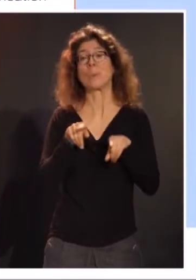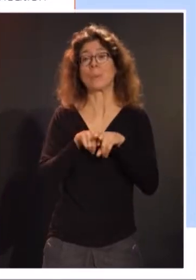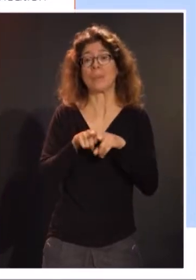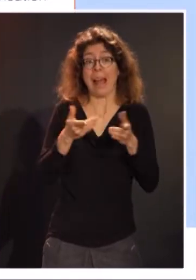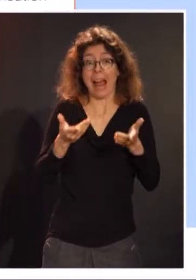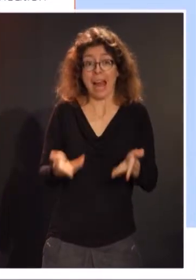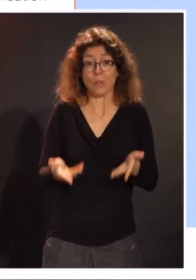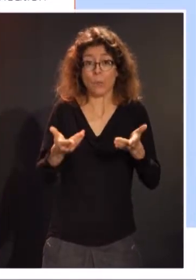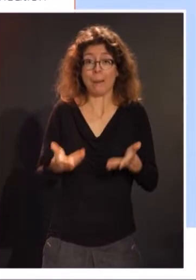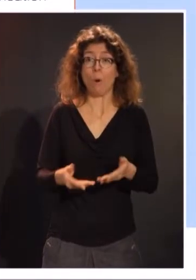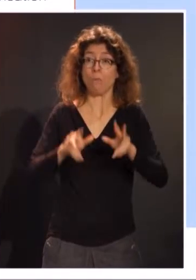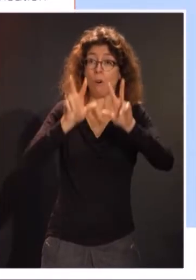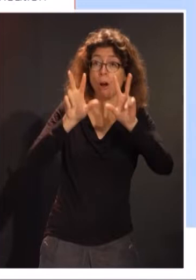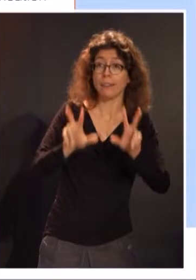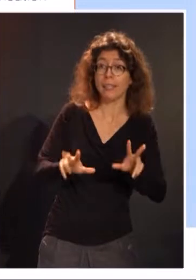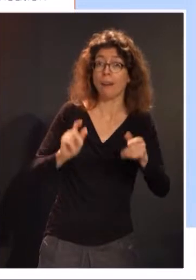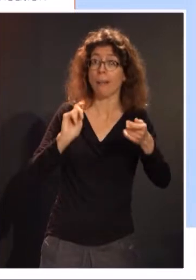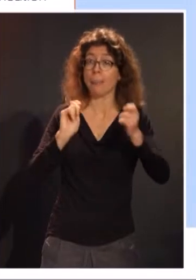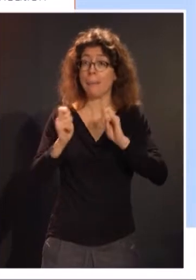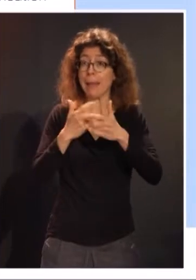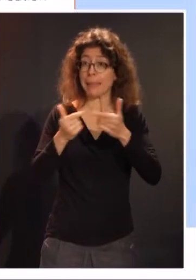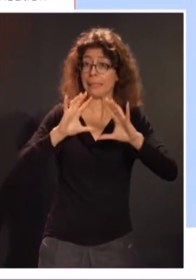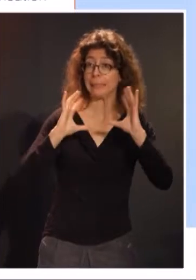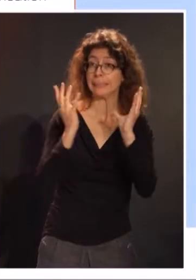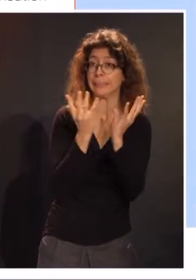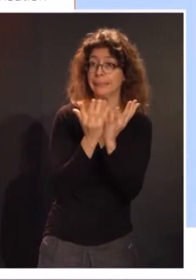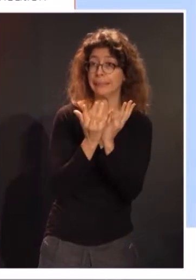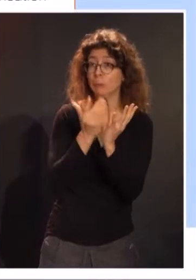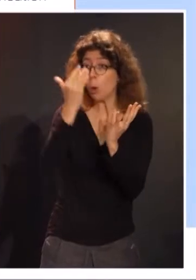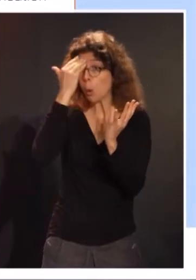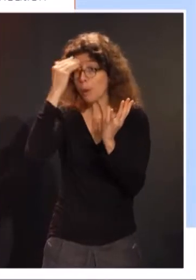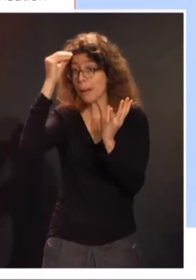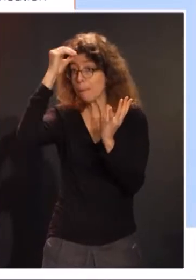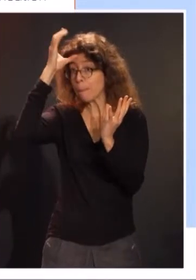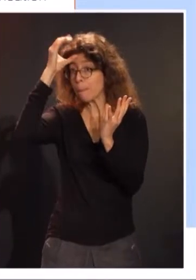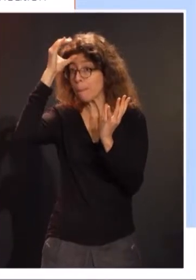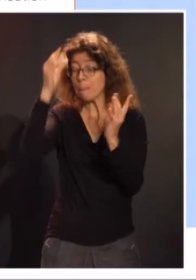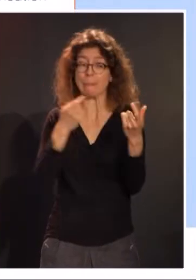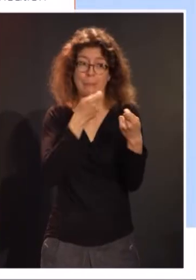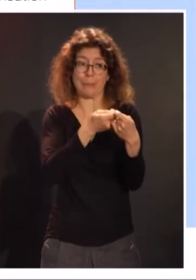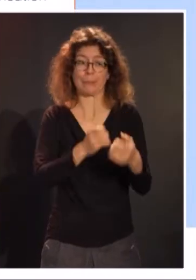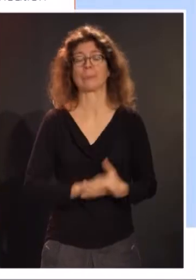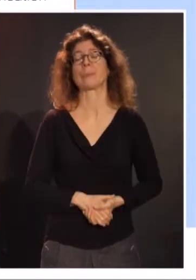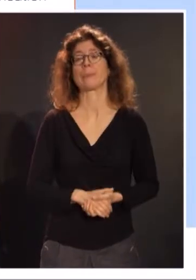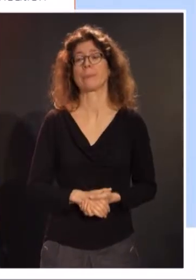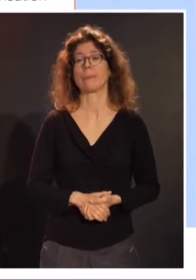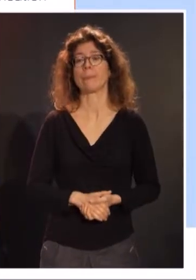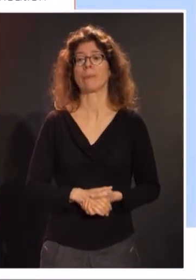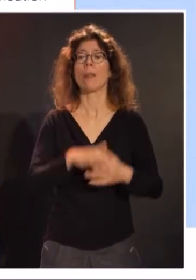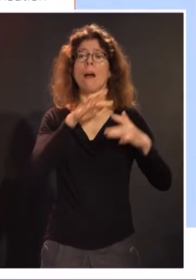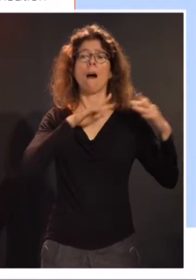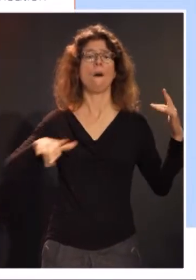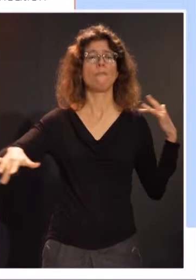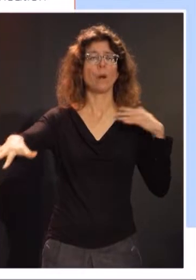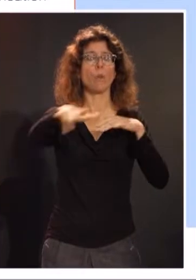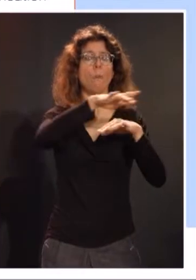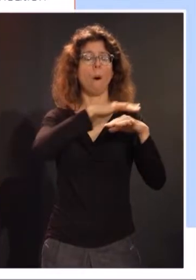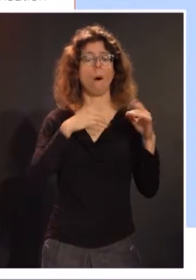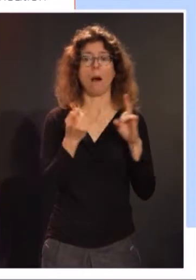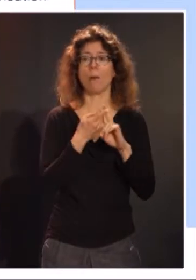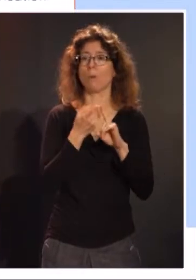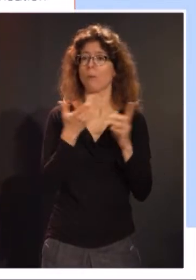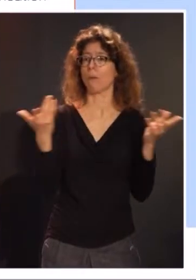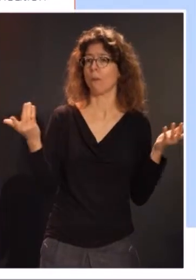actuelle de l'environnement numérique. Au niveau des facteurs environnementaux, on va bien évidemment prendre en compte son niveau scolaire et son type